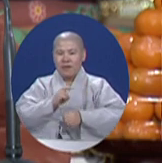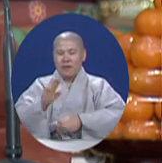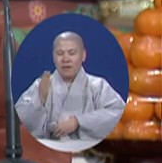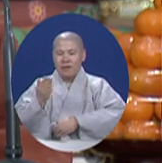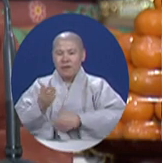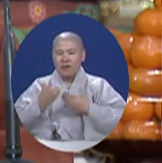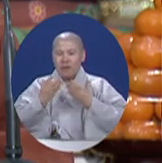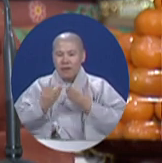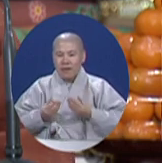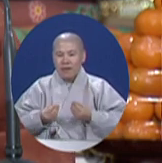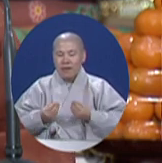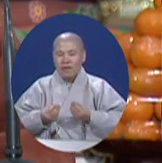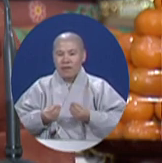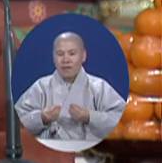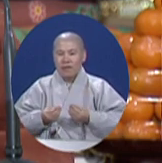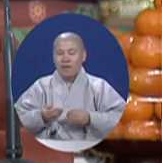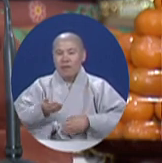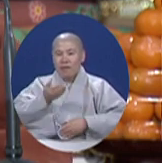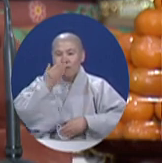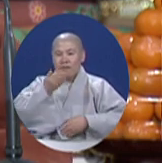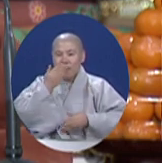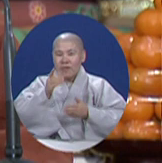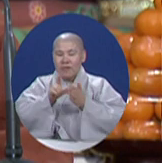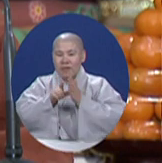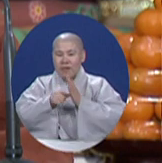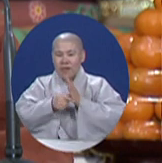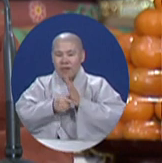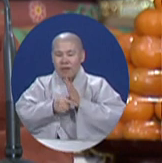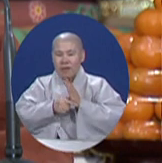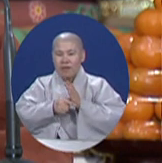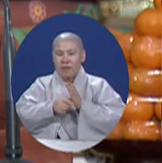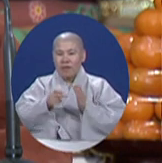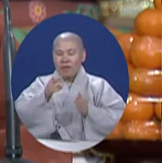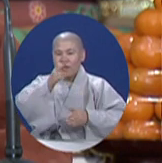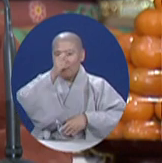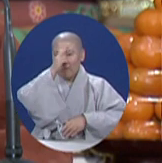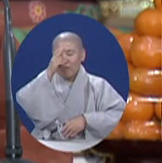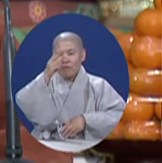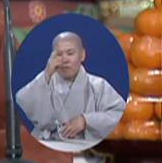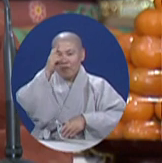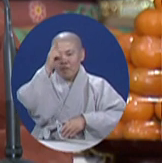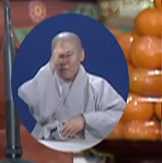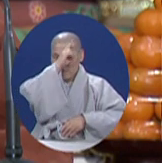들면 공양 시간이 오전 11시 반이다 그러면